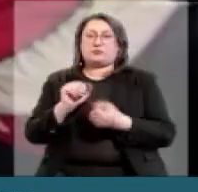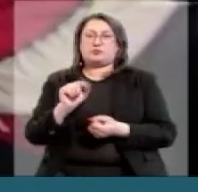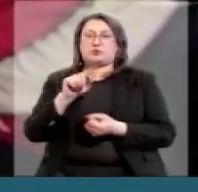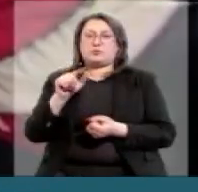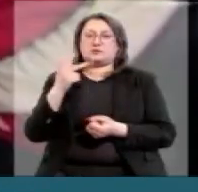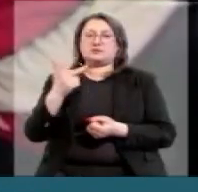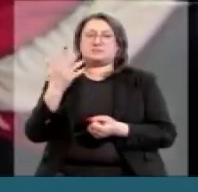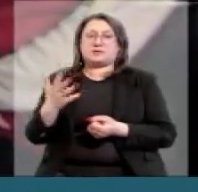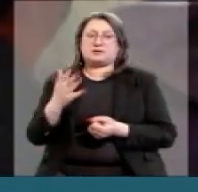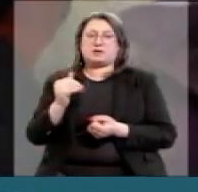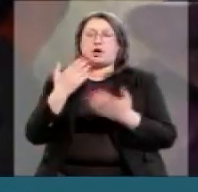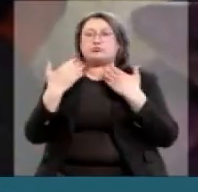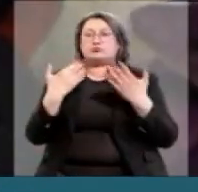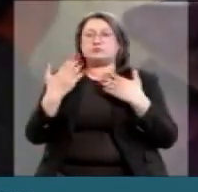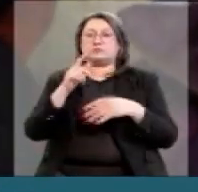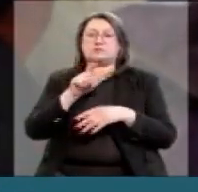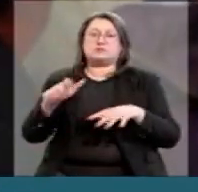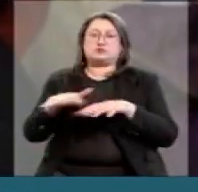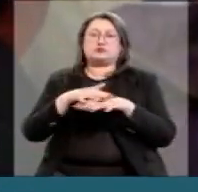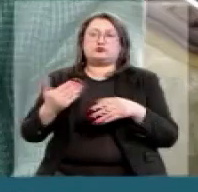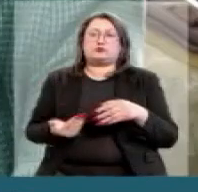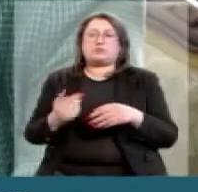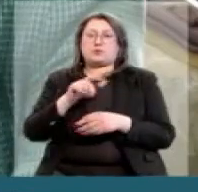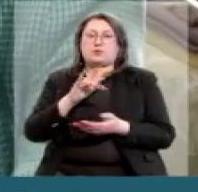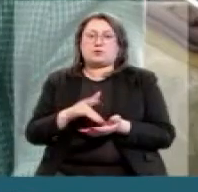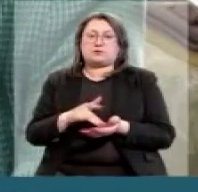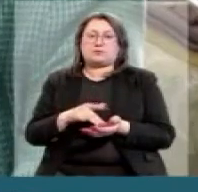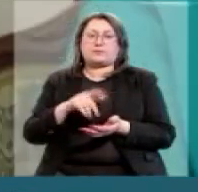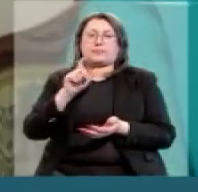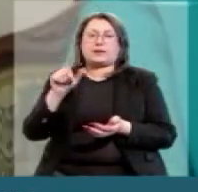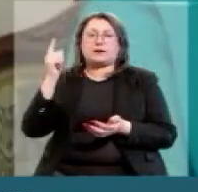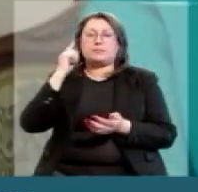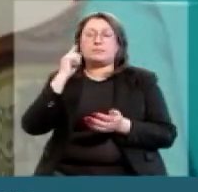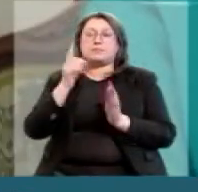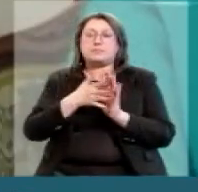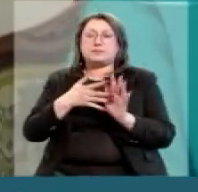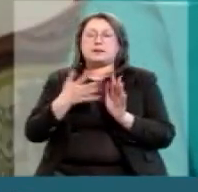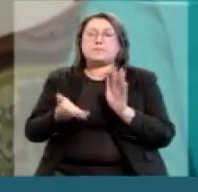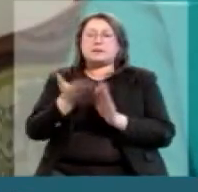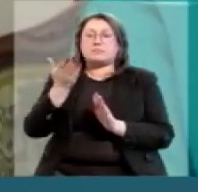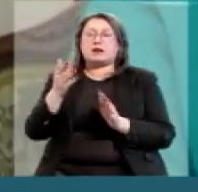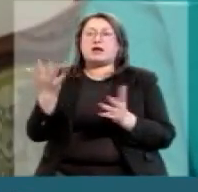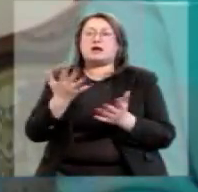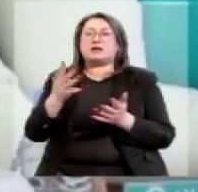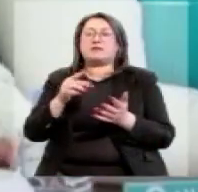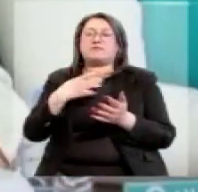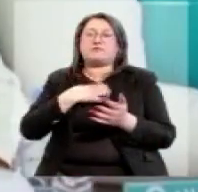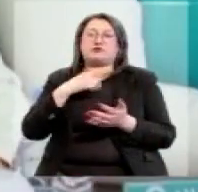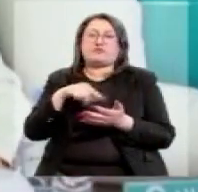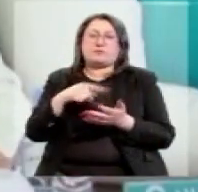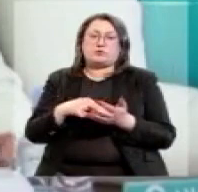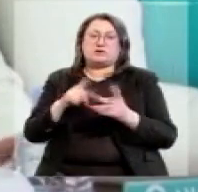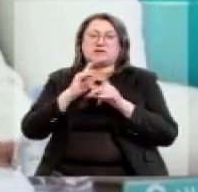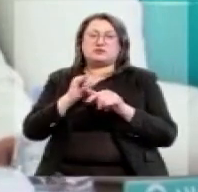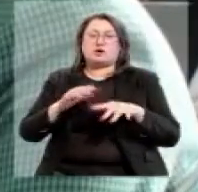көтерді. Бұдан соң автобус паркіне барып, жолаушылар тасымалы мәселесін талқылады. Президенттің реформаларынан халық үлкен үміт күтеді. Соны іске асыратын кім